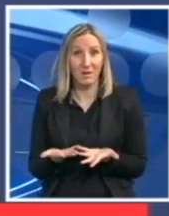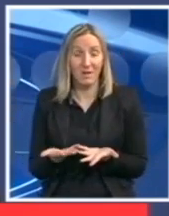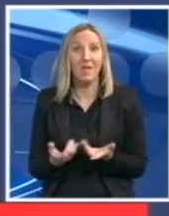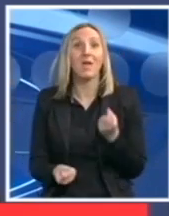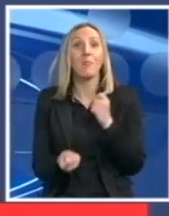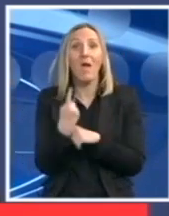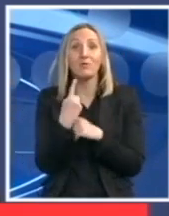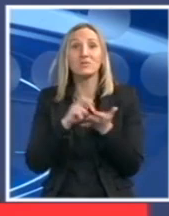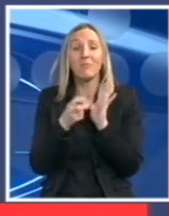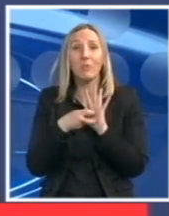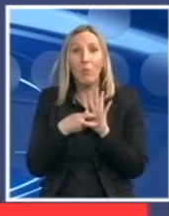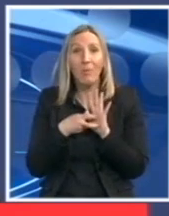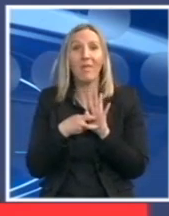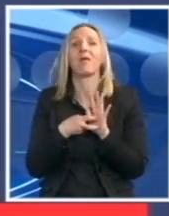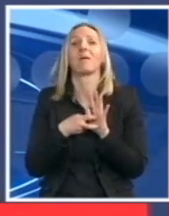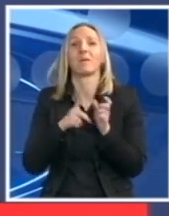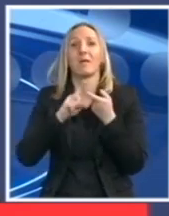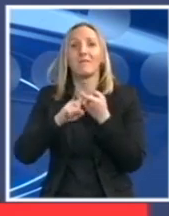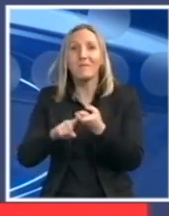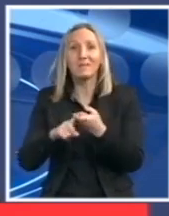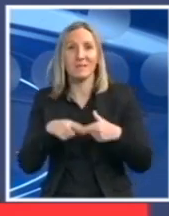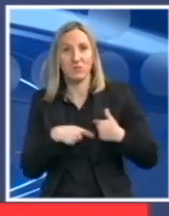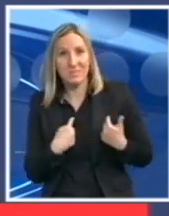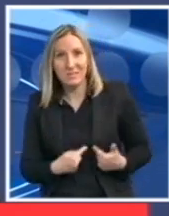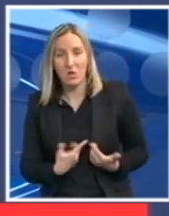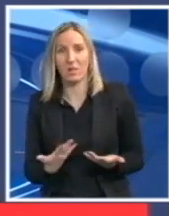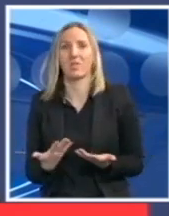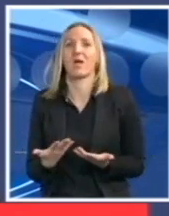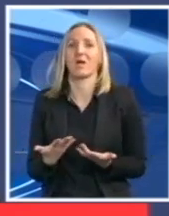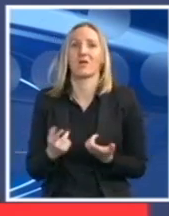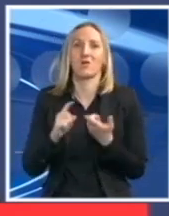problemi vezano za solidarnost, problemi